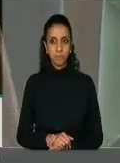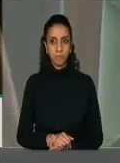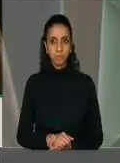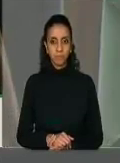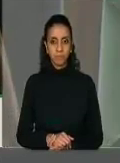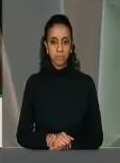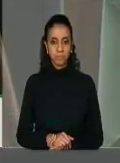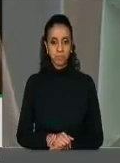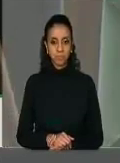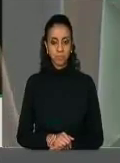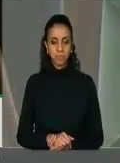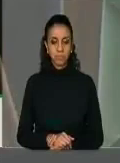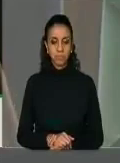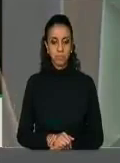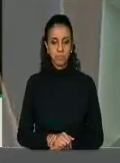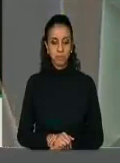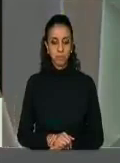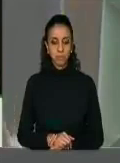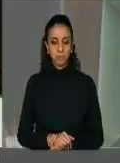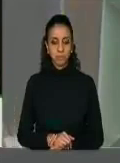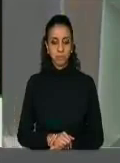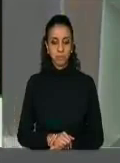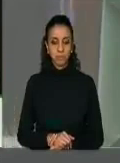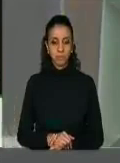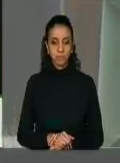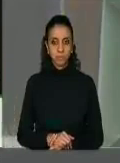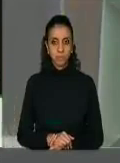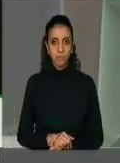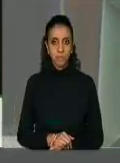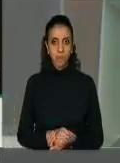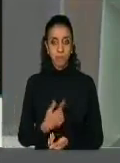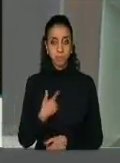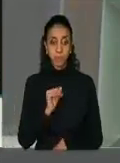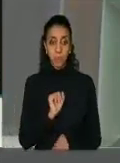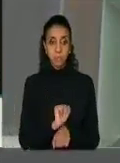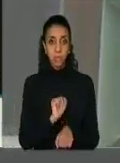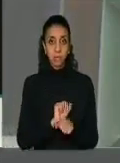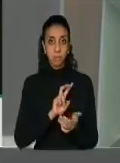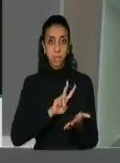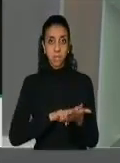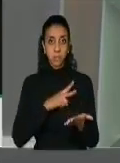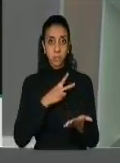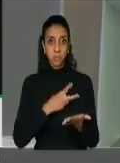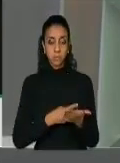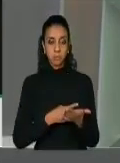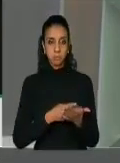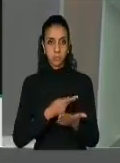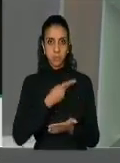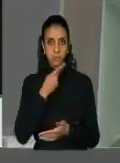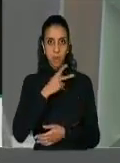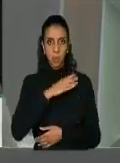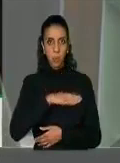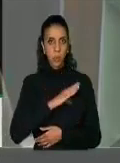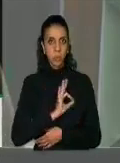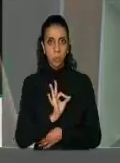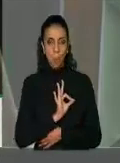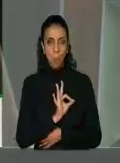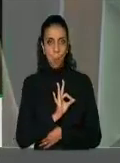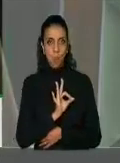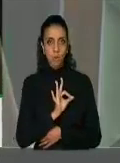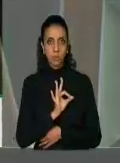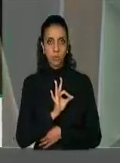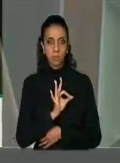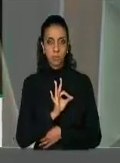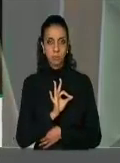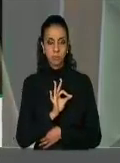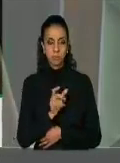التي تحترم هذا الدين وجعلت منه يوما خاصا للمسلمين.